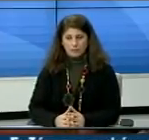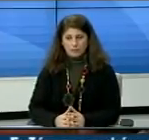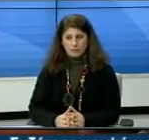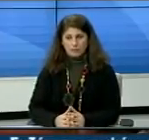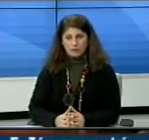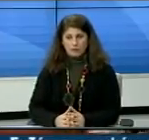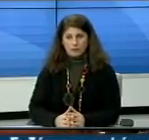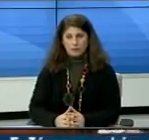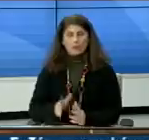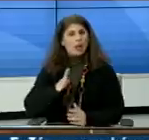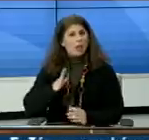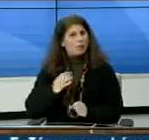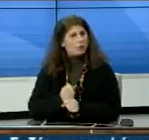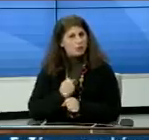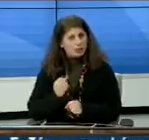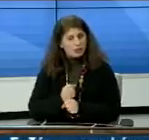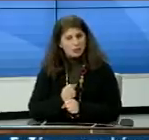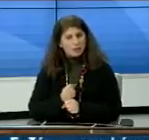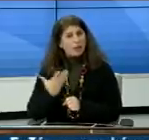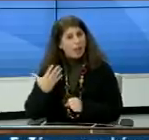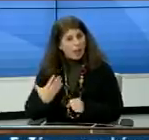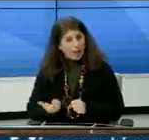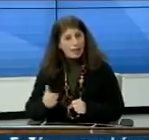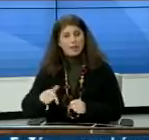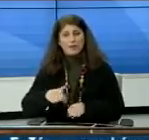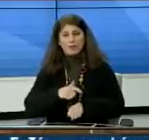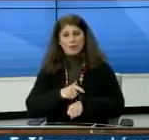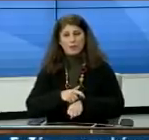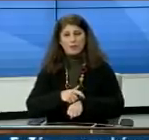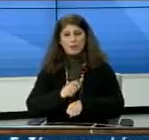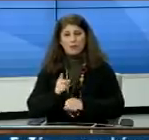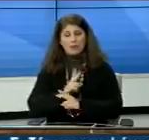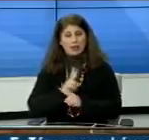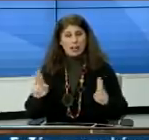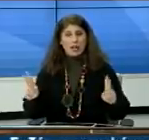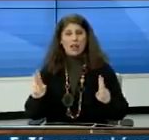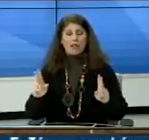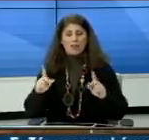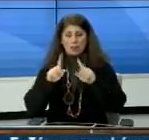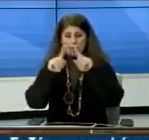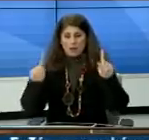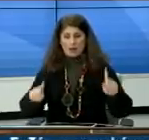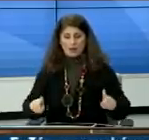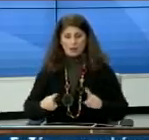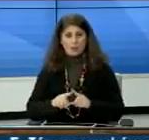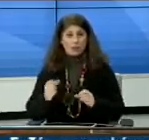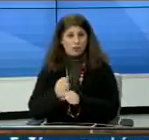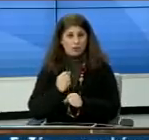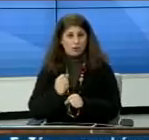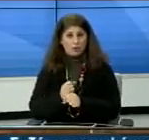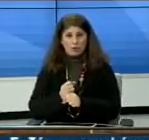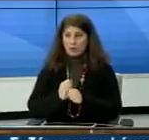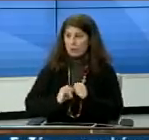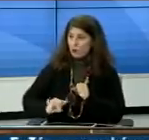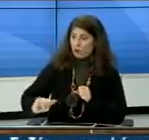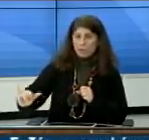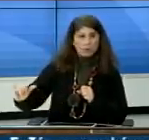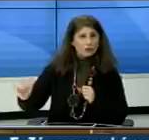Και ο κόσμος εργασίας διαθέτει πλέον ένα σαφές πλαίσιο για την απασχόληση εξ